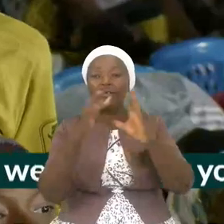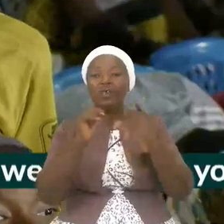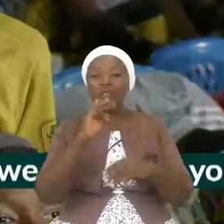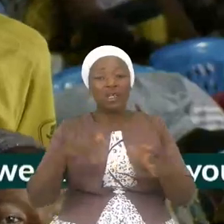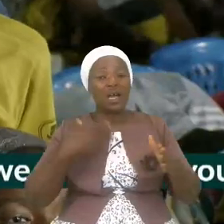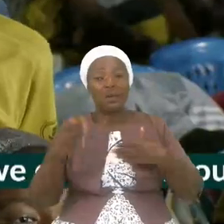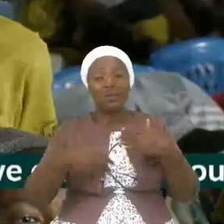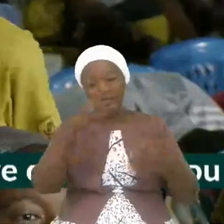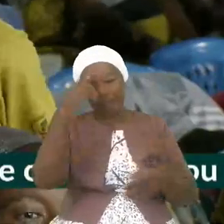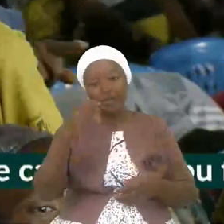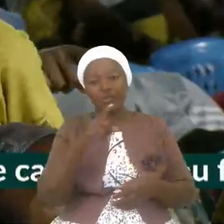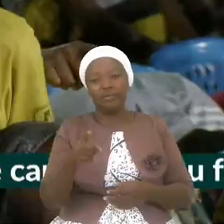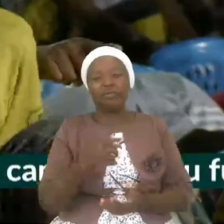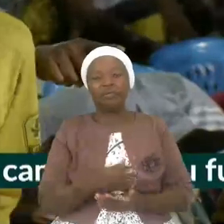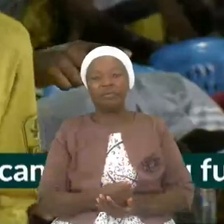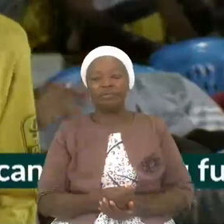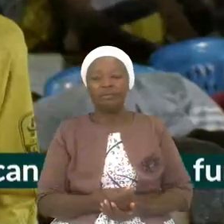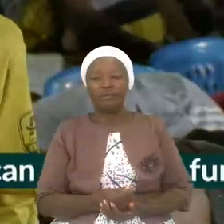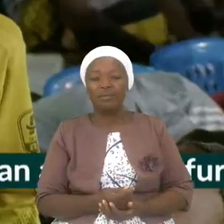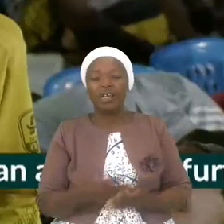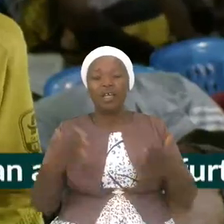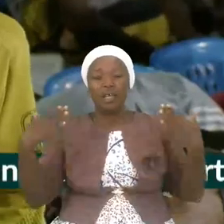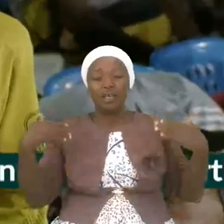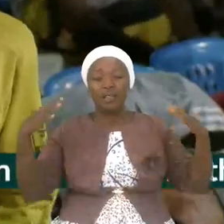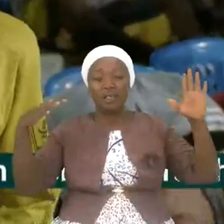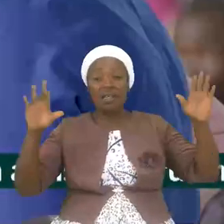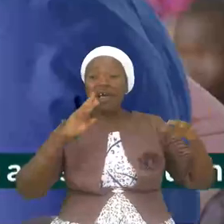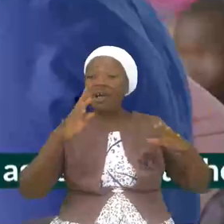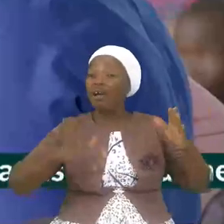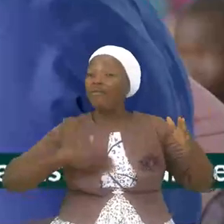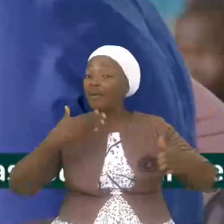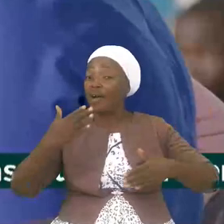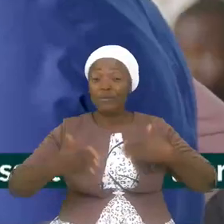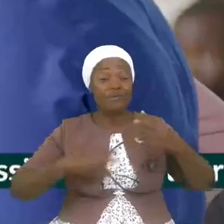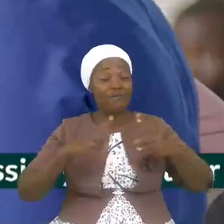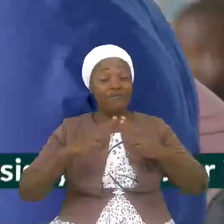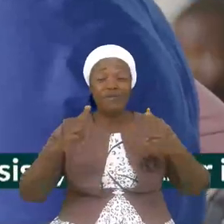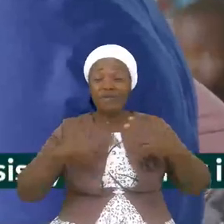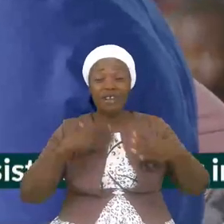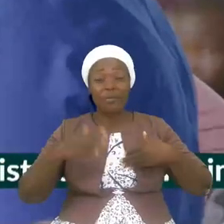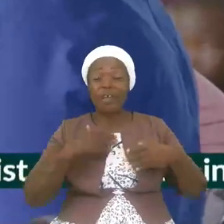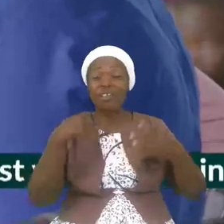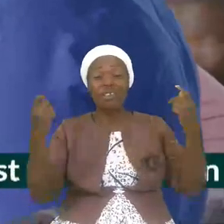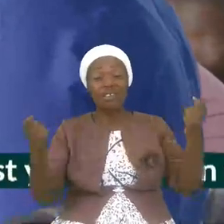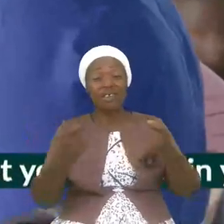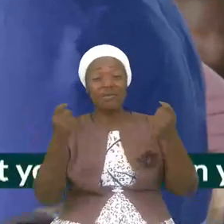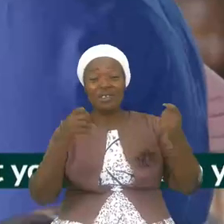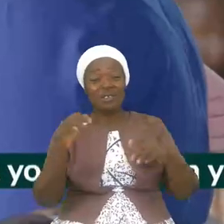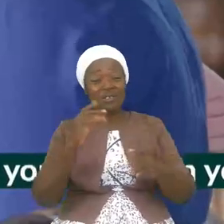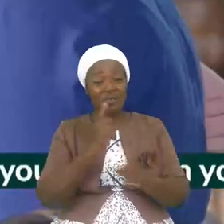Le ciel se réjouit à cause de vous. Les anges se réjouissent et célèbrent à cause de